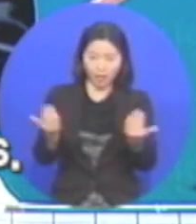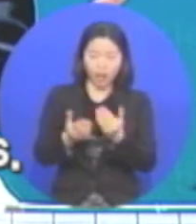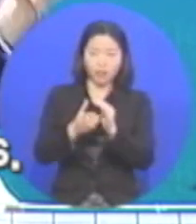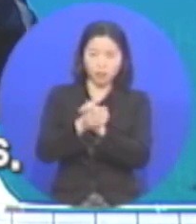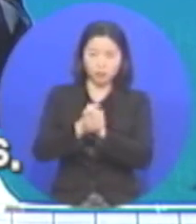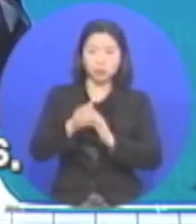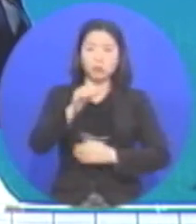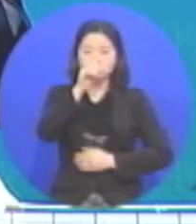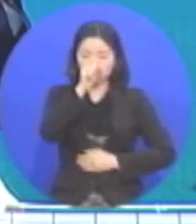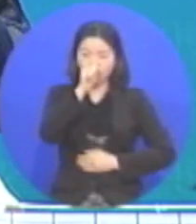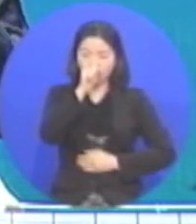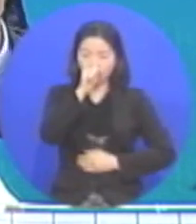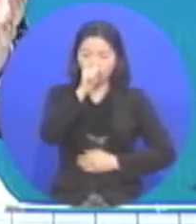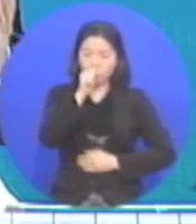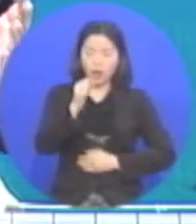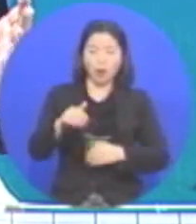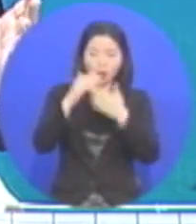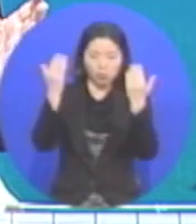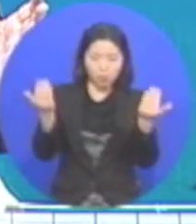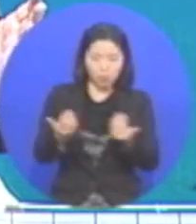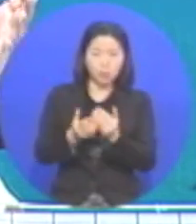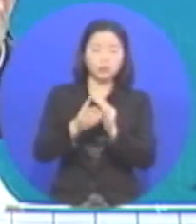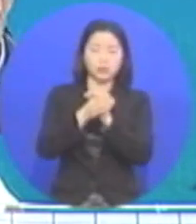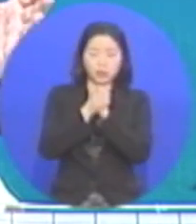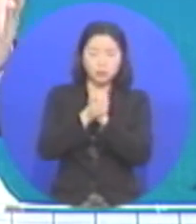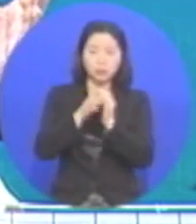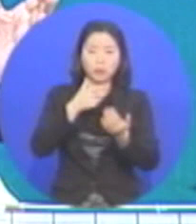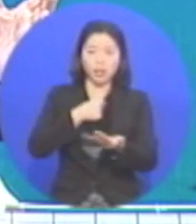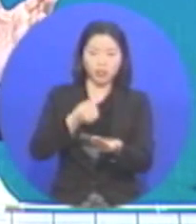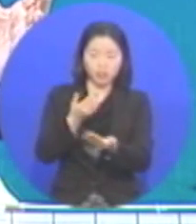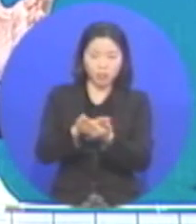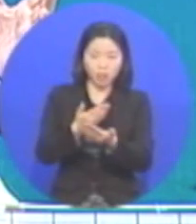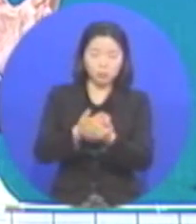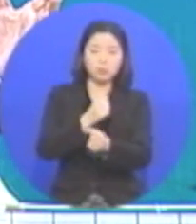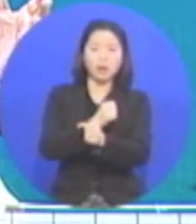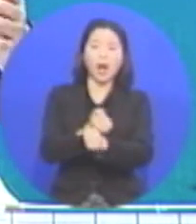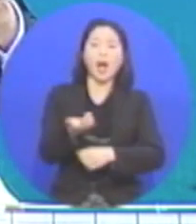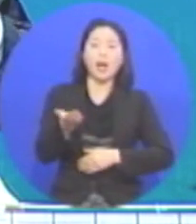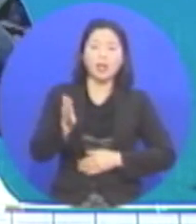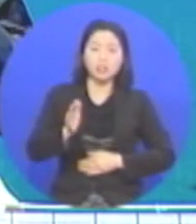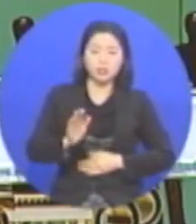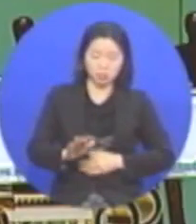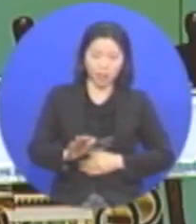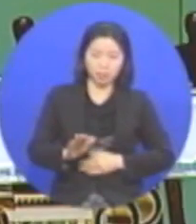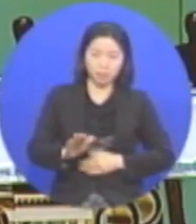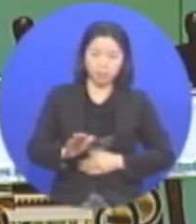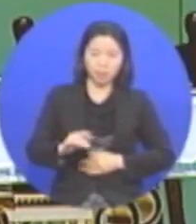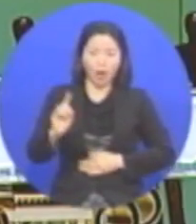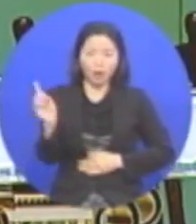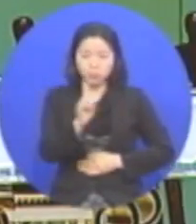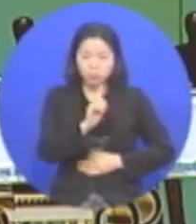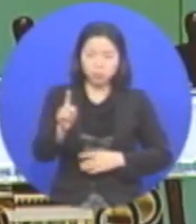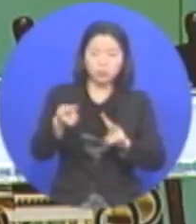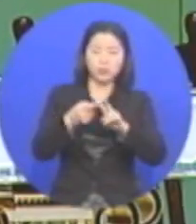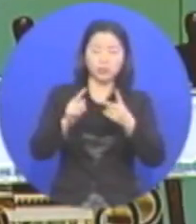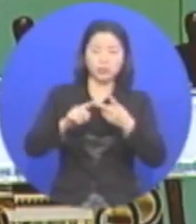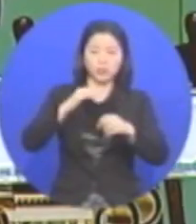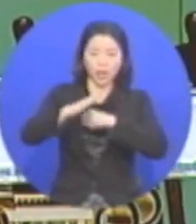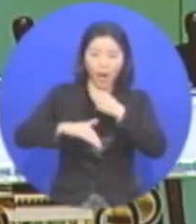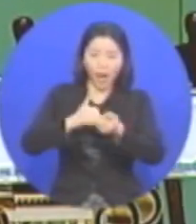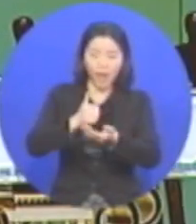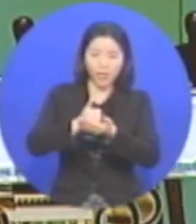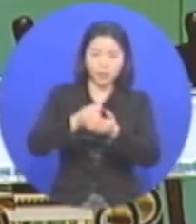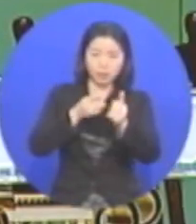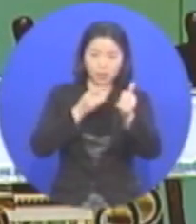좋아요 모든 기도와 간구를 하되 사도 바울이 그랬습니다 하든 무엇이든지 하나님께 기도 해도 돼